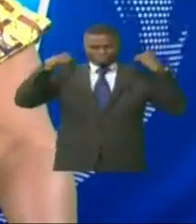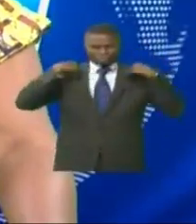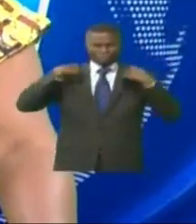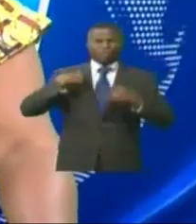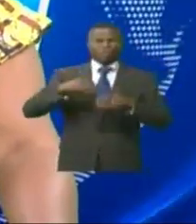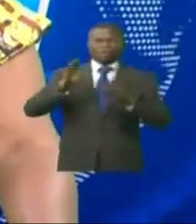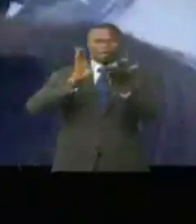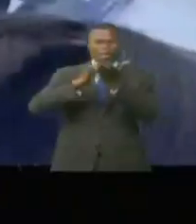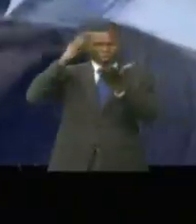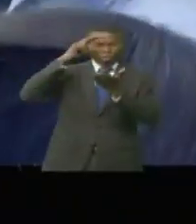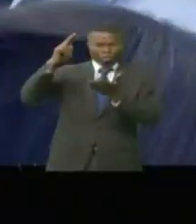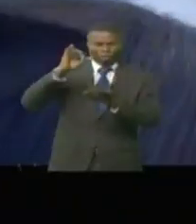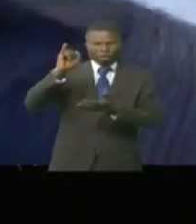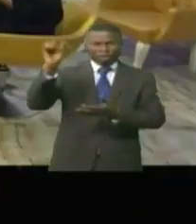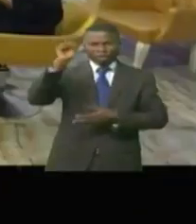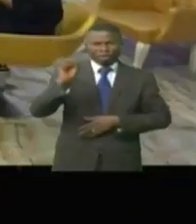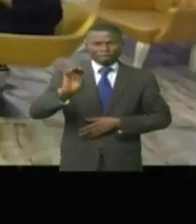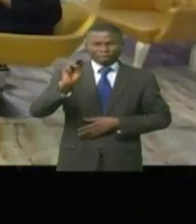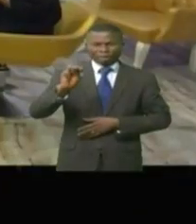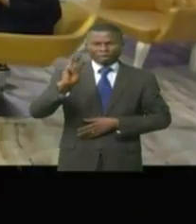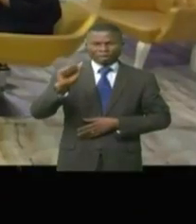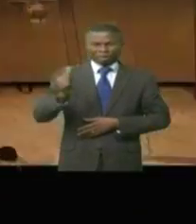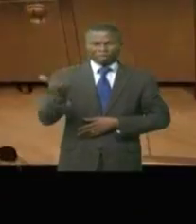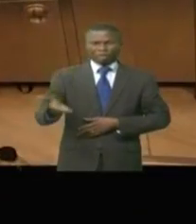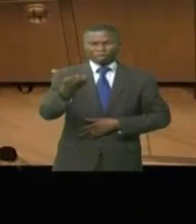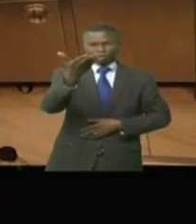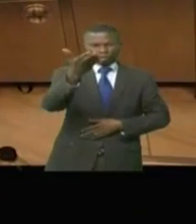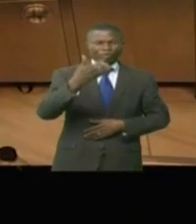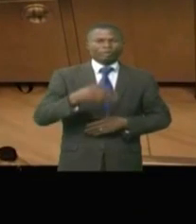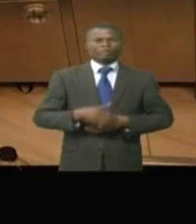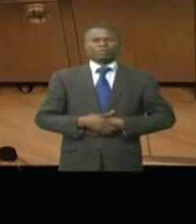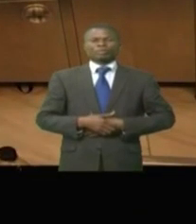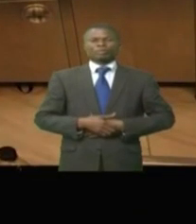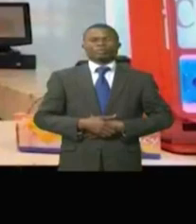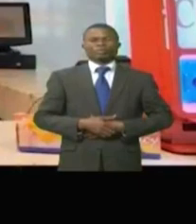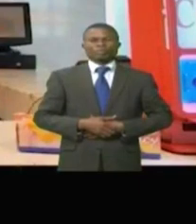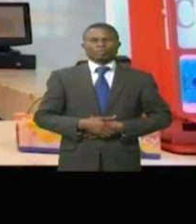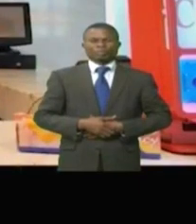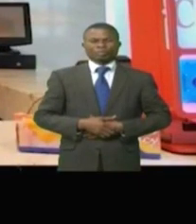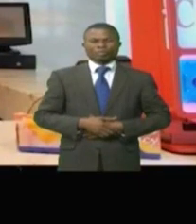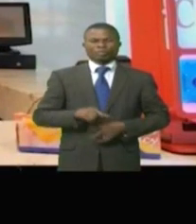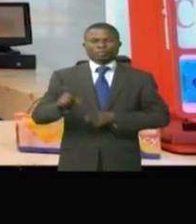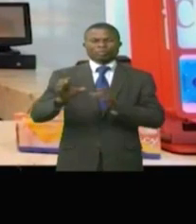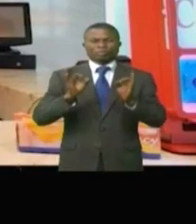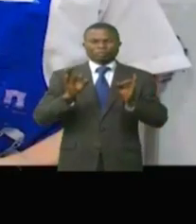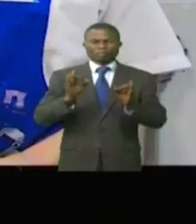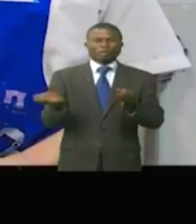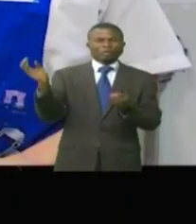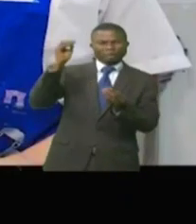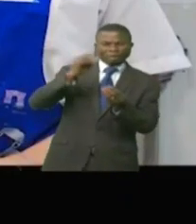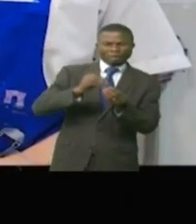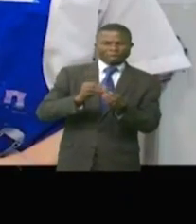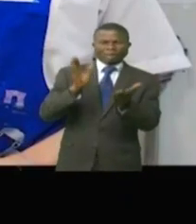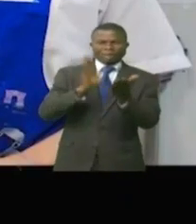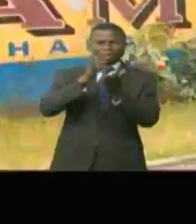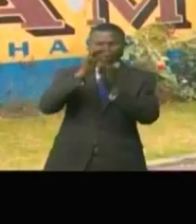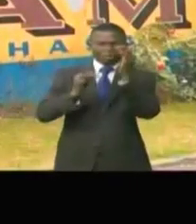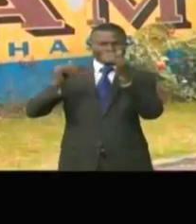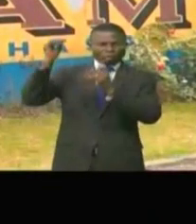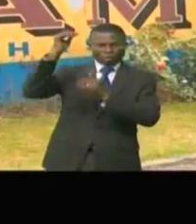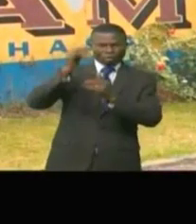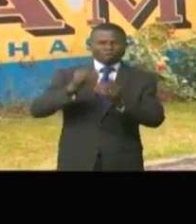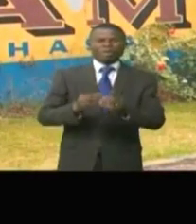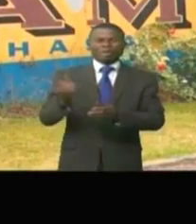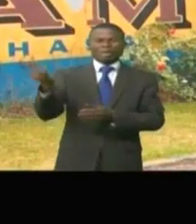Chacot, reportage. Coiffure, esthétique et hôtellerie, trois nouvelles filières de plus à l'Institut supérieur des arts et